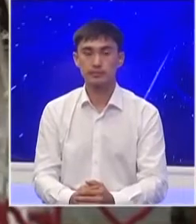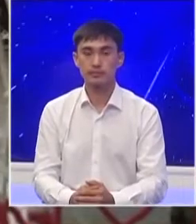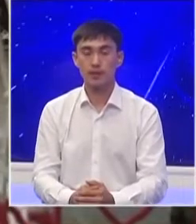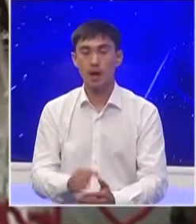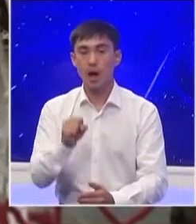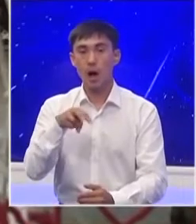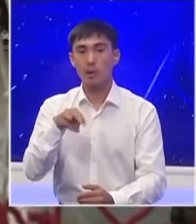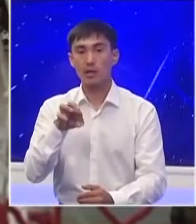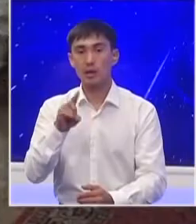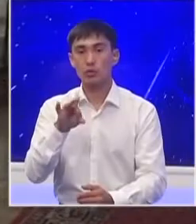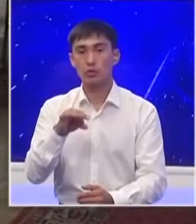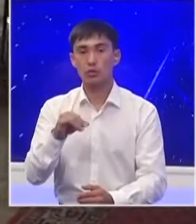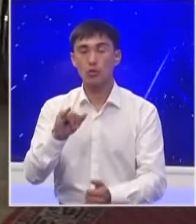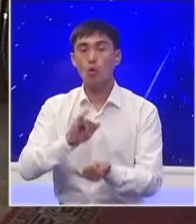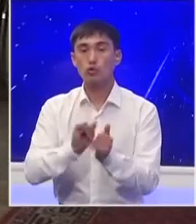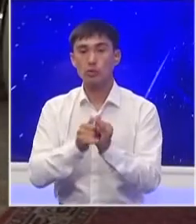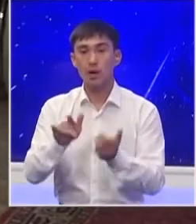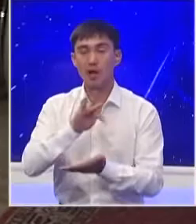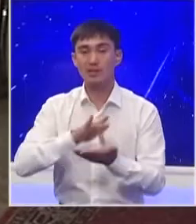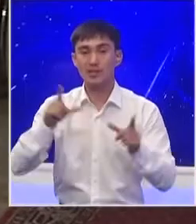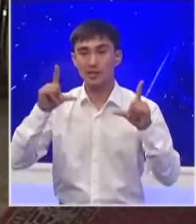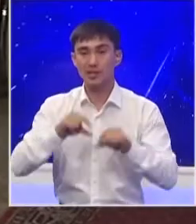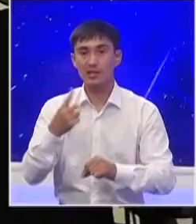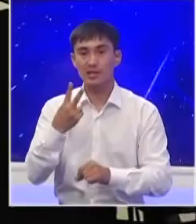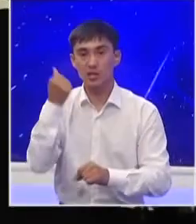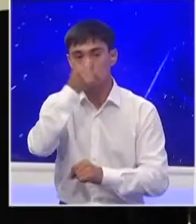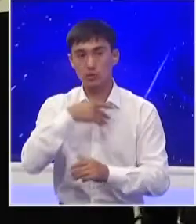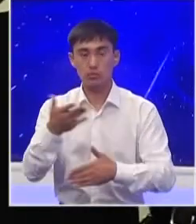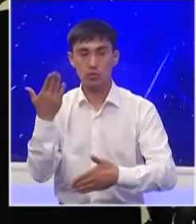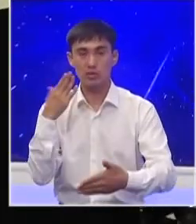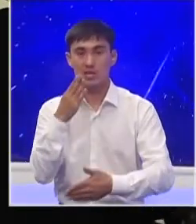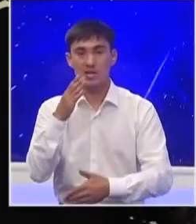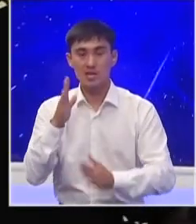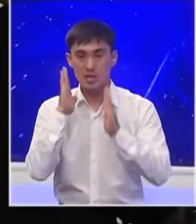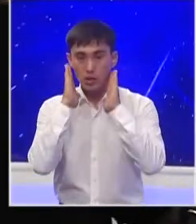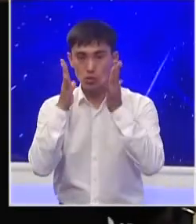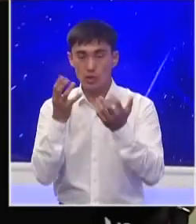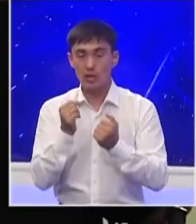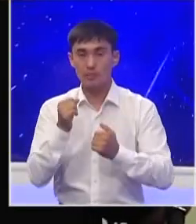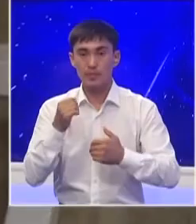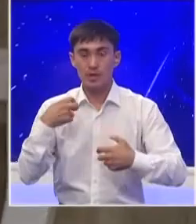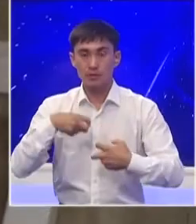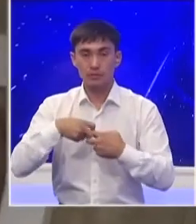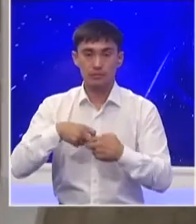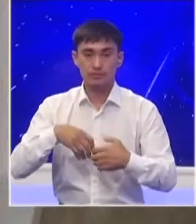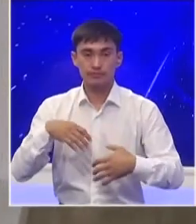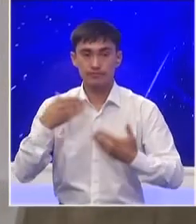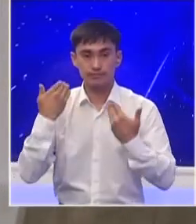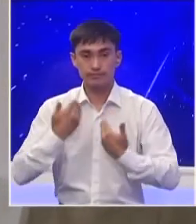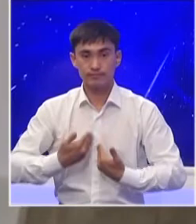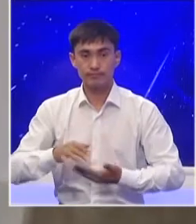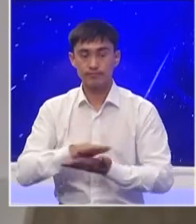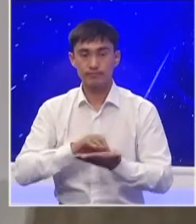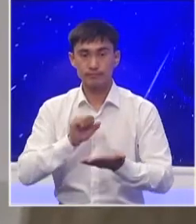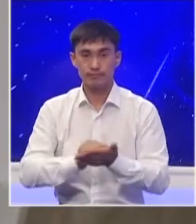Амангелді Абдуллаев Өскемен қаласынан келіпті. 2 жыл бұрын инсульт алып, қимыл тірек қозғалысы зақымдалған. Еліміздегі түрлі медициналық мекемеден ем